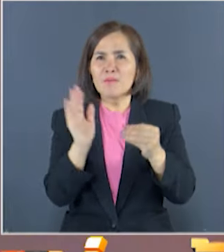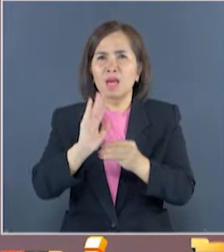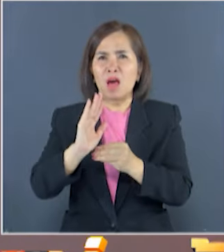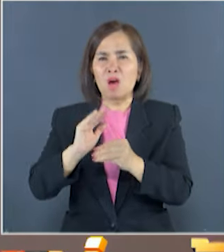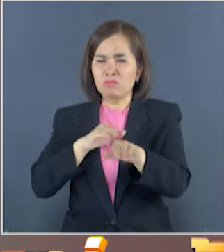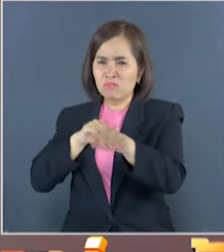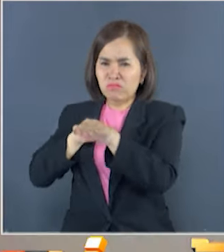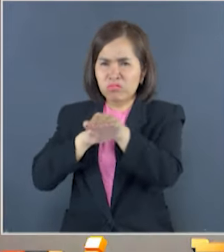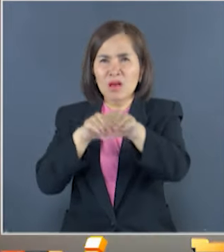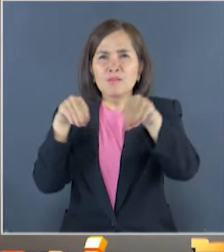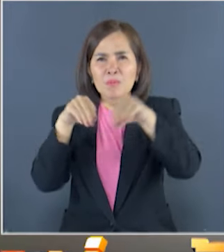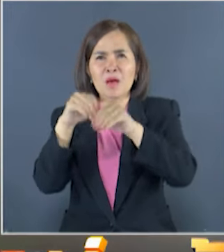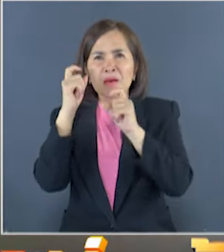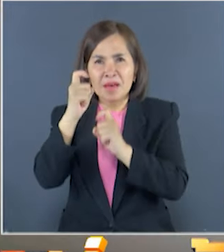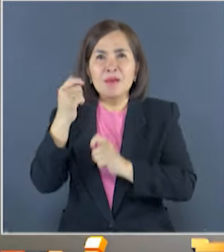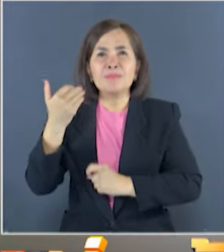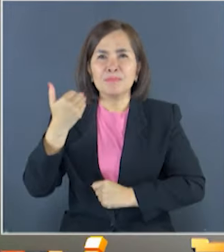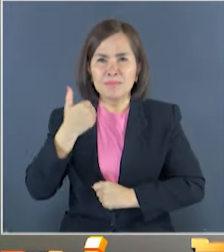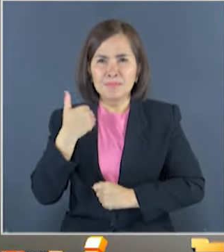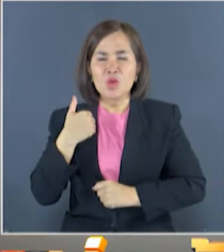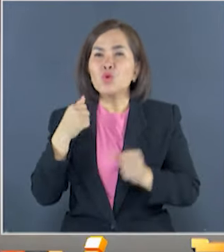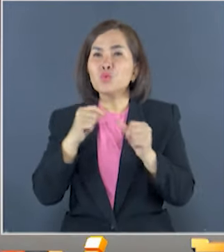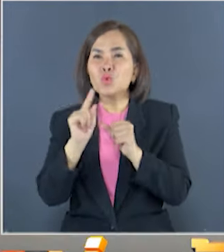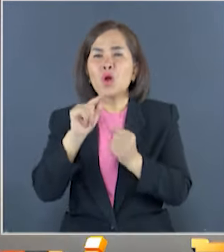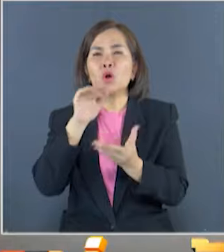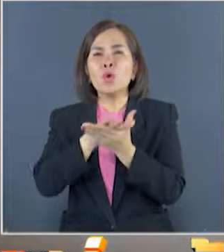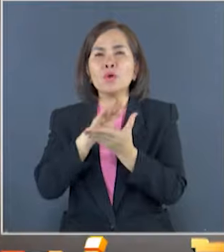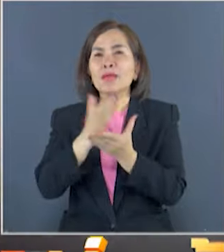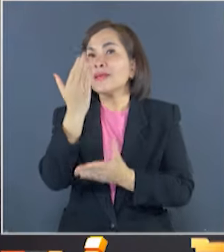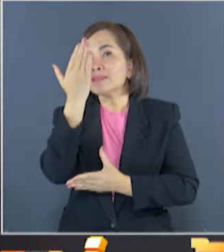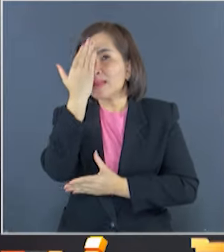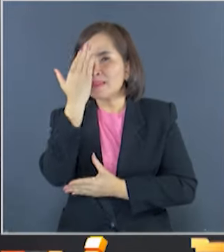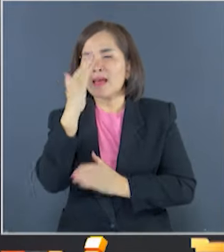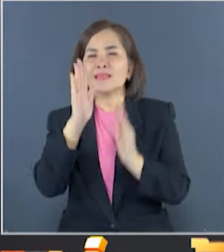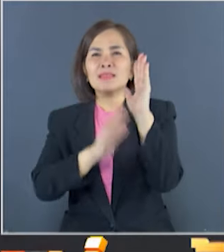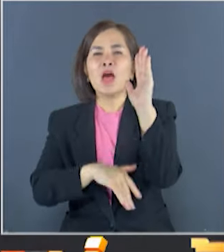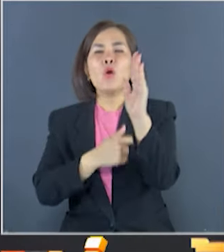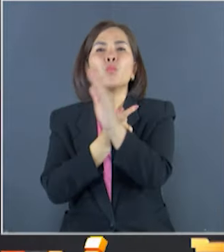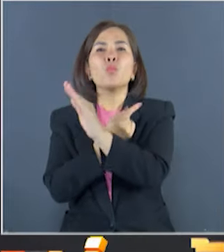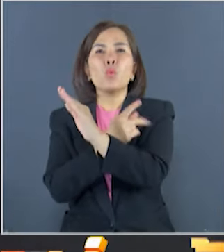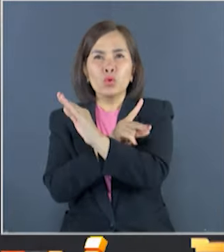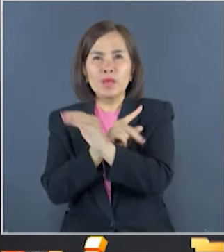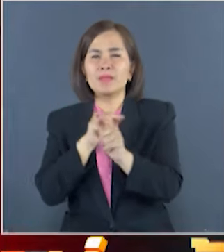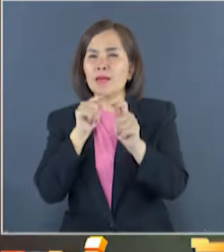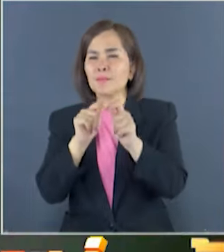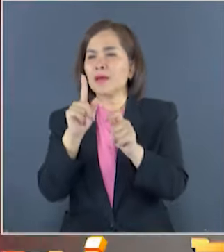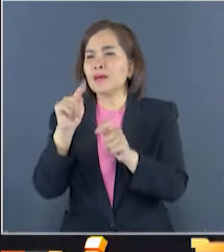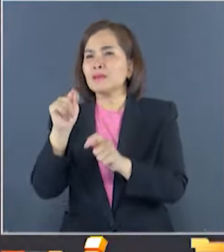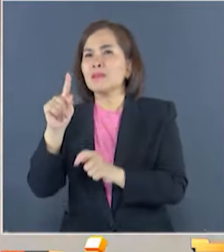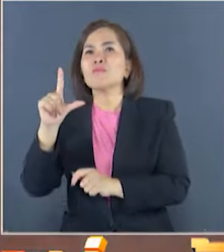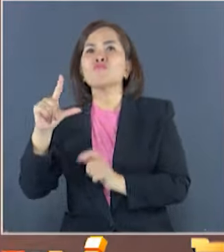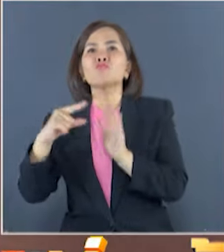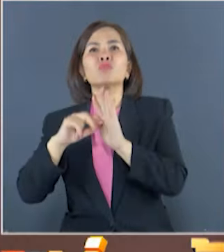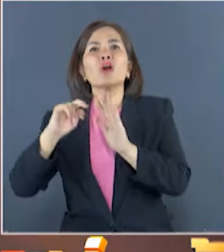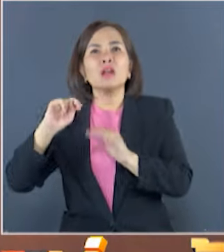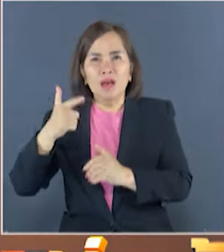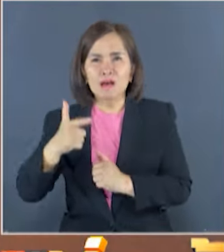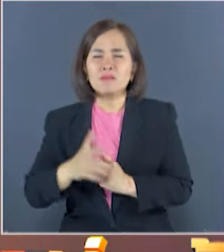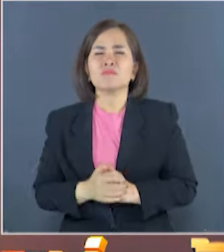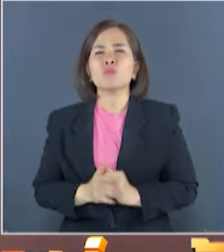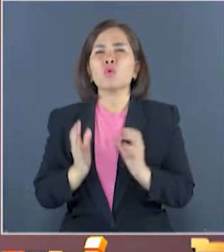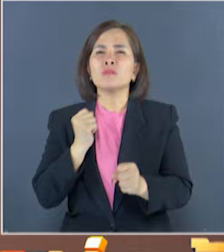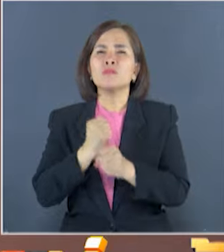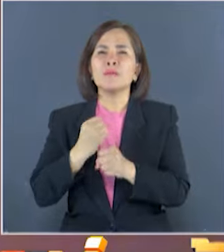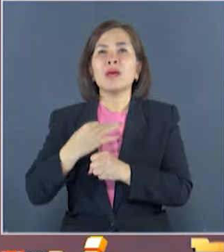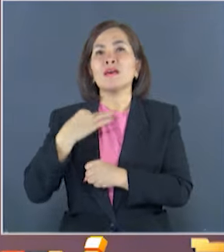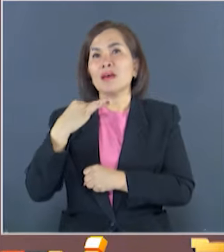มว่ามันอันตรายแล้วเหตุการณ์นี้เกิดขึ้นหน้าโรงเรียนบ้านดอนที่อำเภอถลางจังหวัดภูเก็ตครับคือทางกู้ภัยเนี่ยเขาก็เล่าให้ทีมข่าวเราฟังบอกว่าคือหลัง